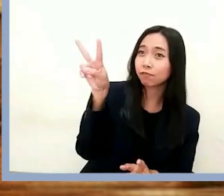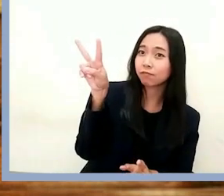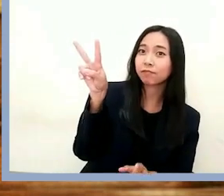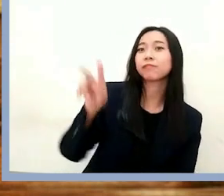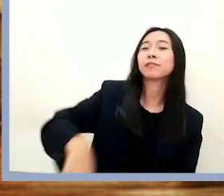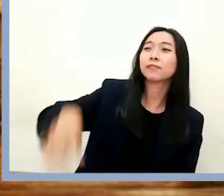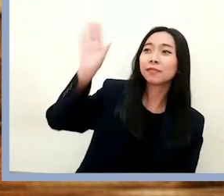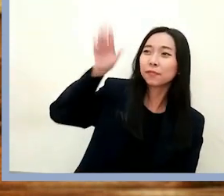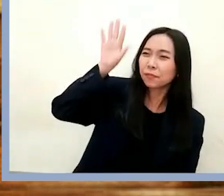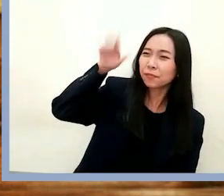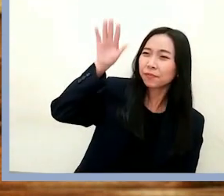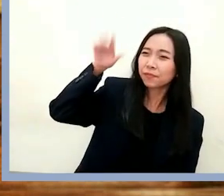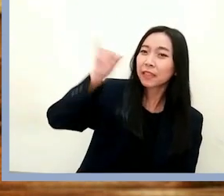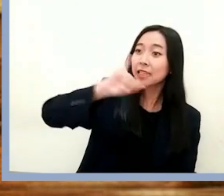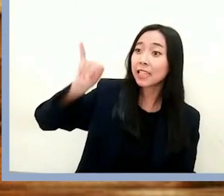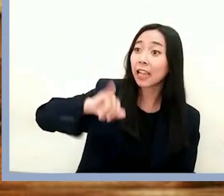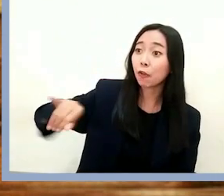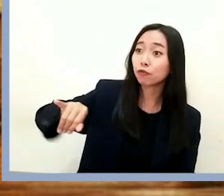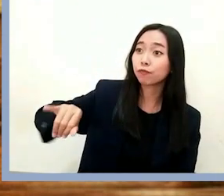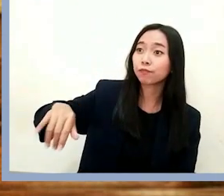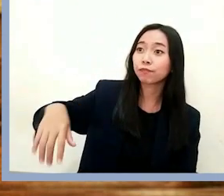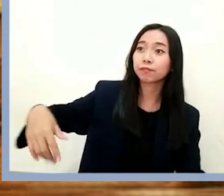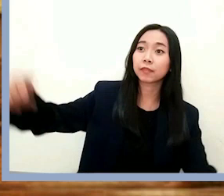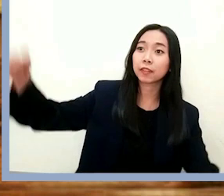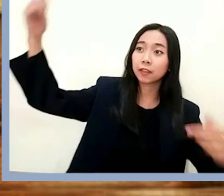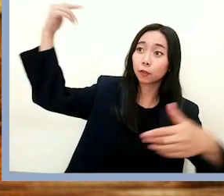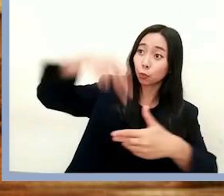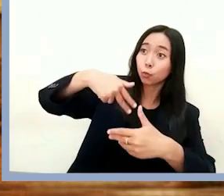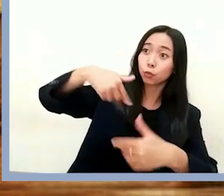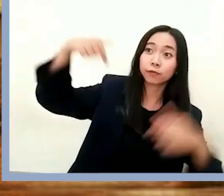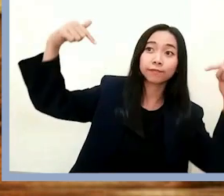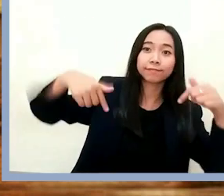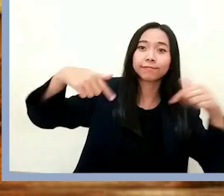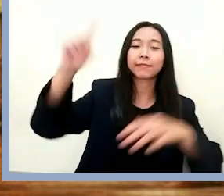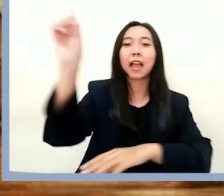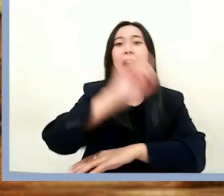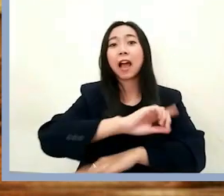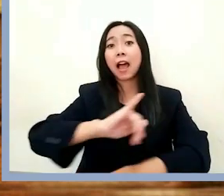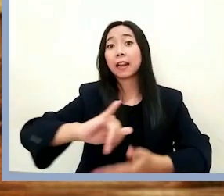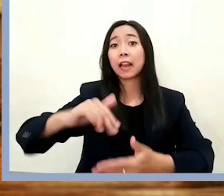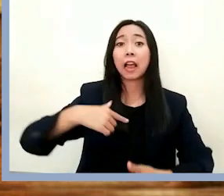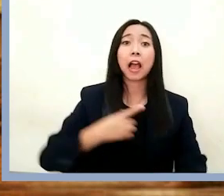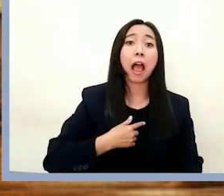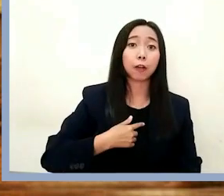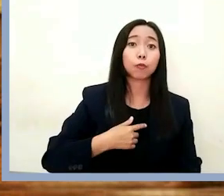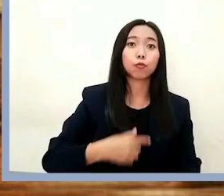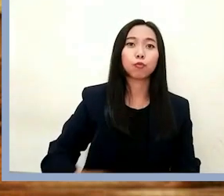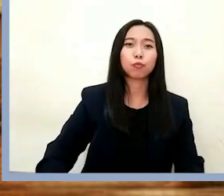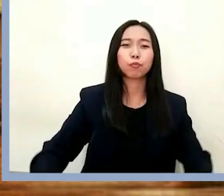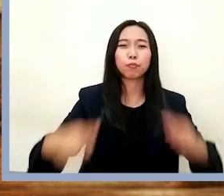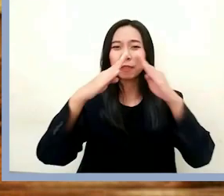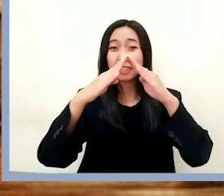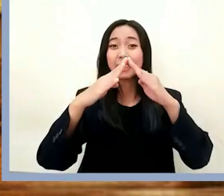sakit segeralah turun sebab hari ini aku harus menumpang di